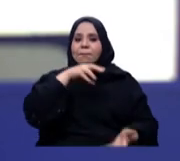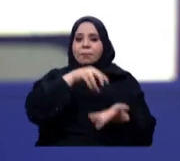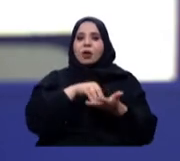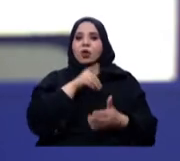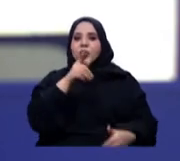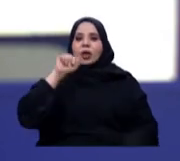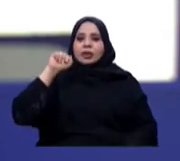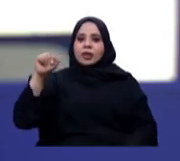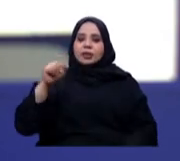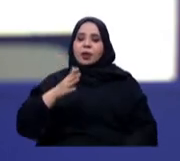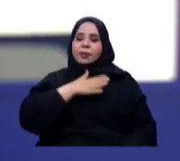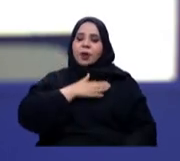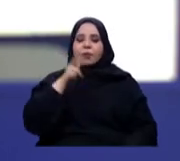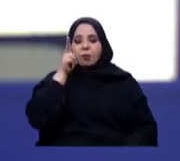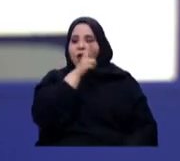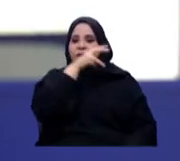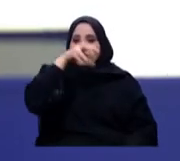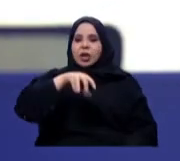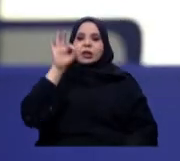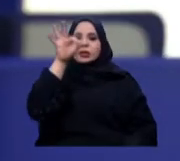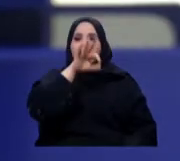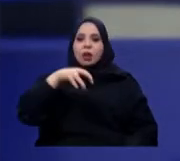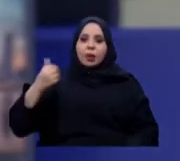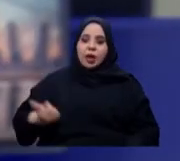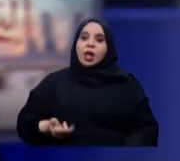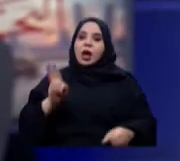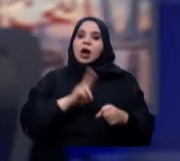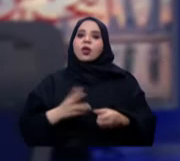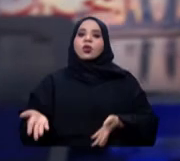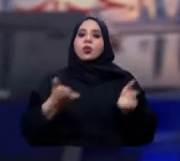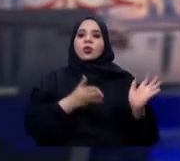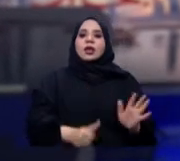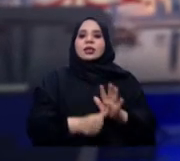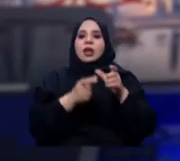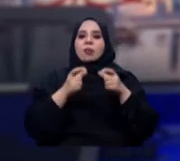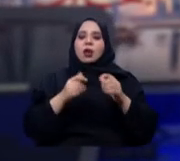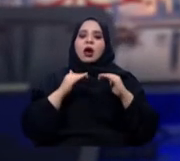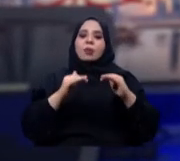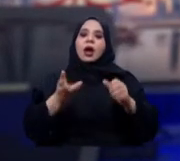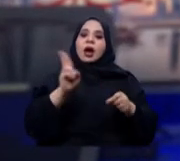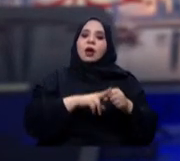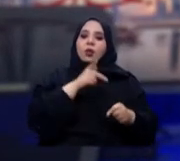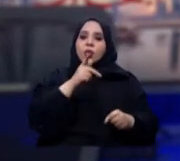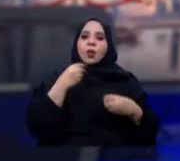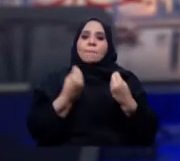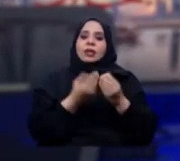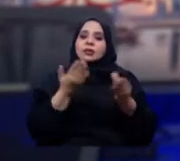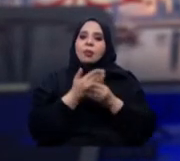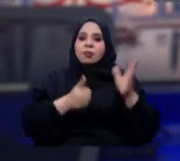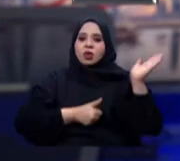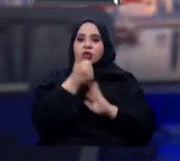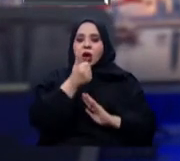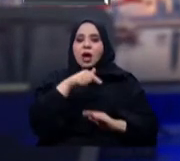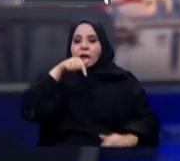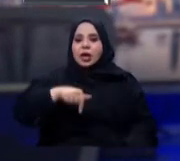يمثلون مآتم حسينيات محافظة مملكة البحرين بحضور سعادة رئيس الأمن العام والمحافظين، وذلك بمناسبة